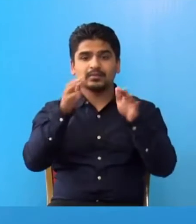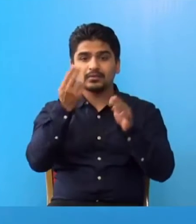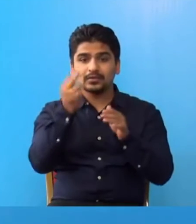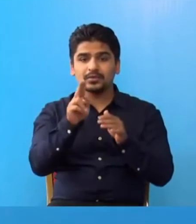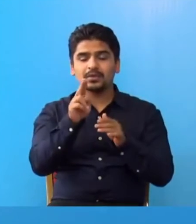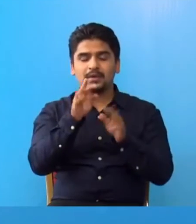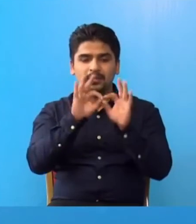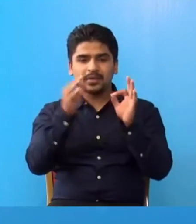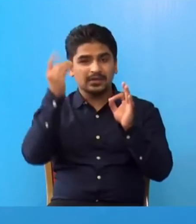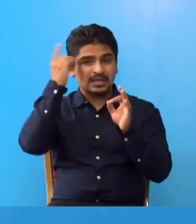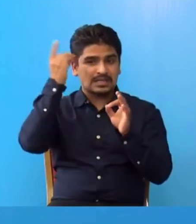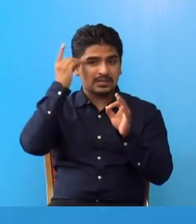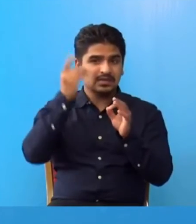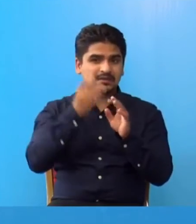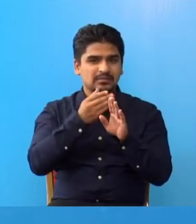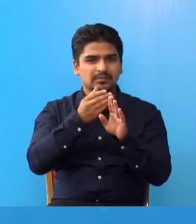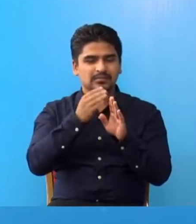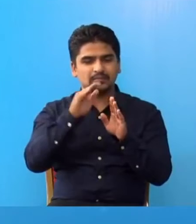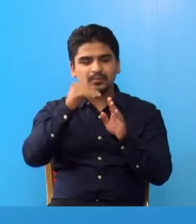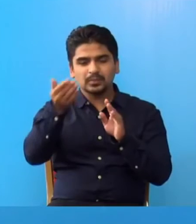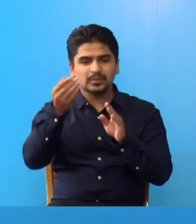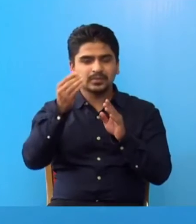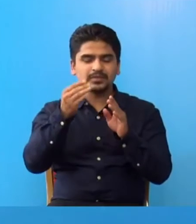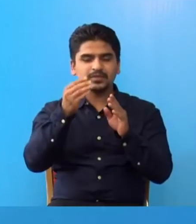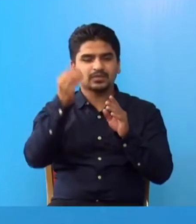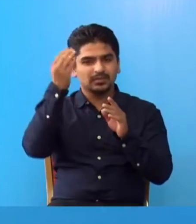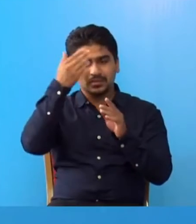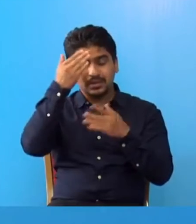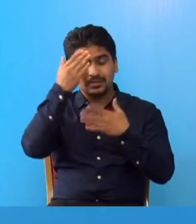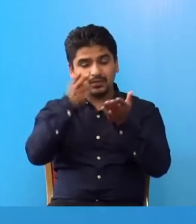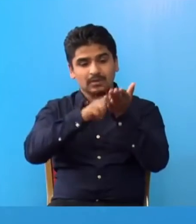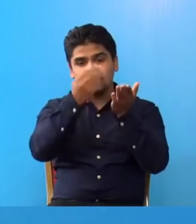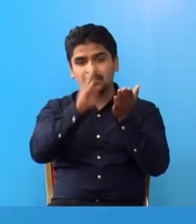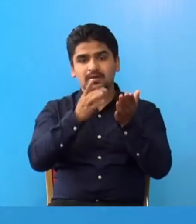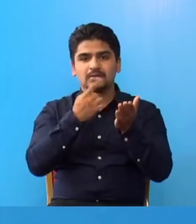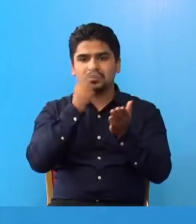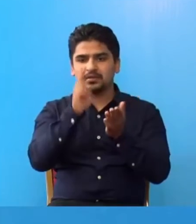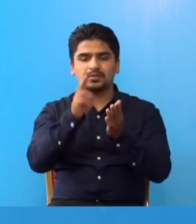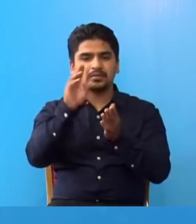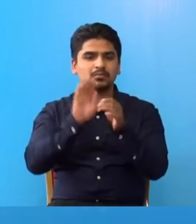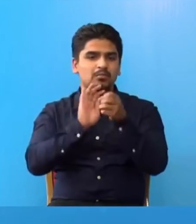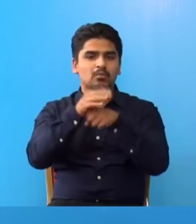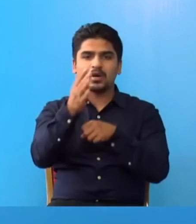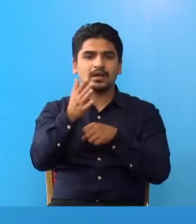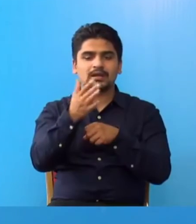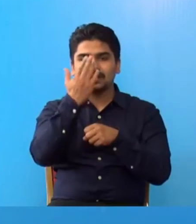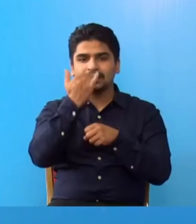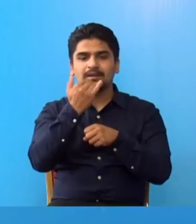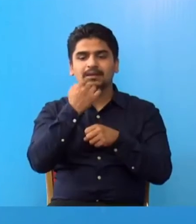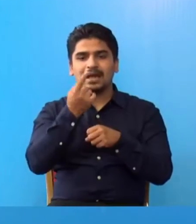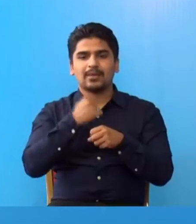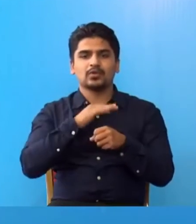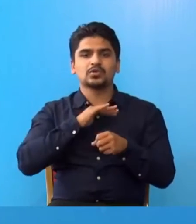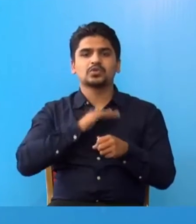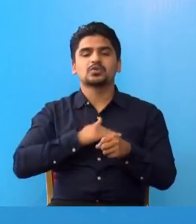बिविद्न किशिम को डिप्रिशन, पोस्ट्रामाटिक, स्ट्रेस्टिस्टर जासता रोग और बढ़ शा बने को थिए तर बढ़े न थिए, कीना बढ़े ना मन्दा? आमियोरको रेजिलेंस